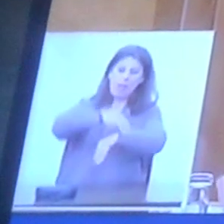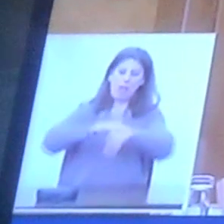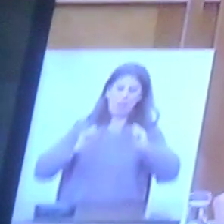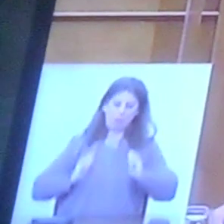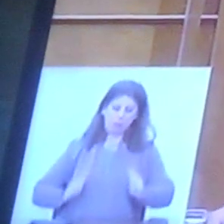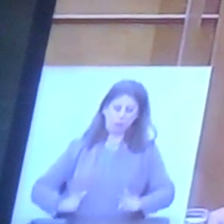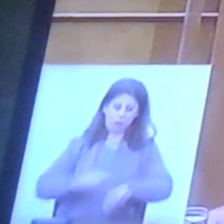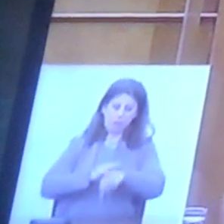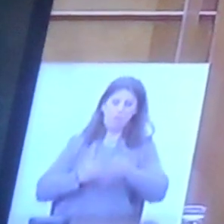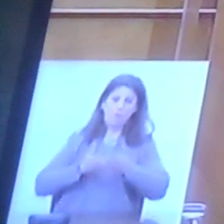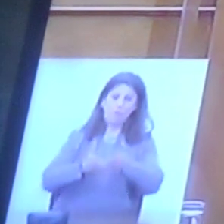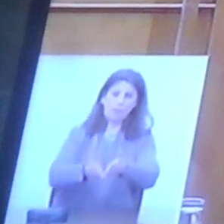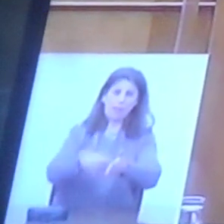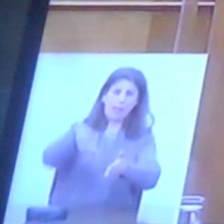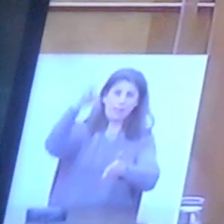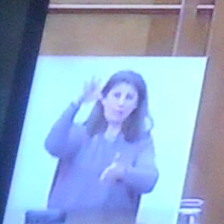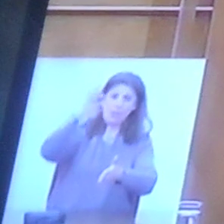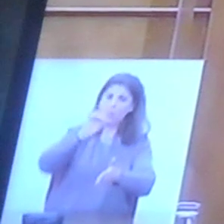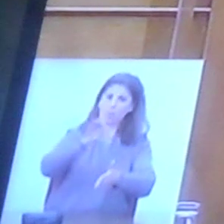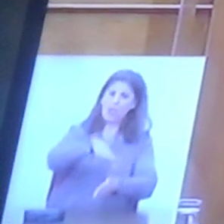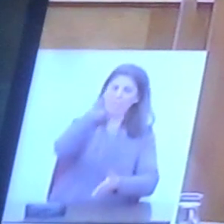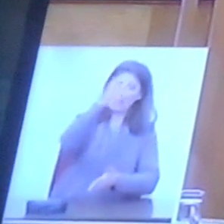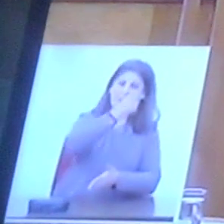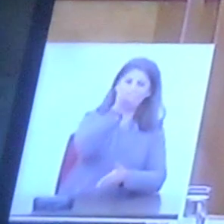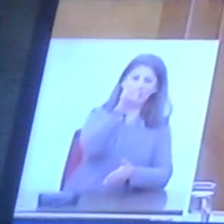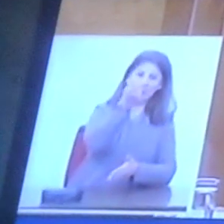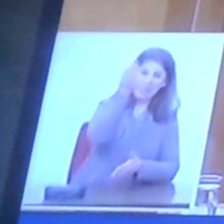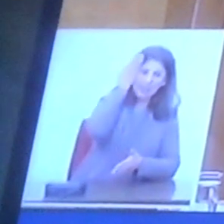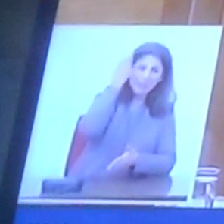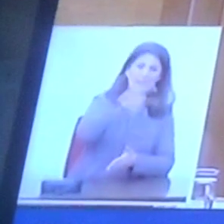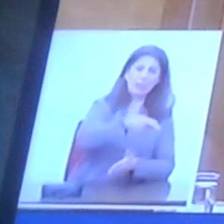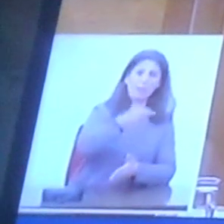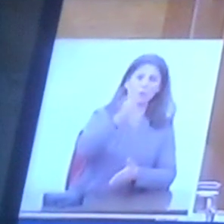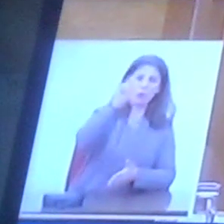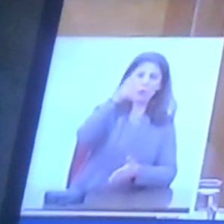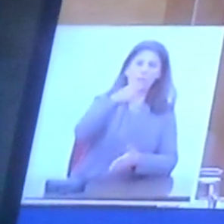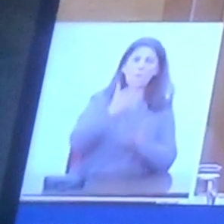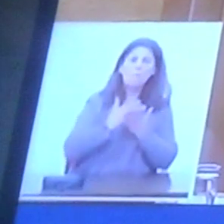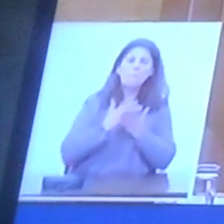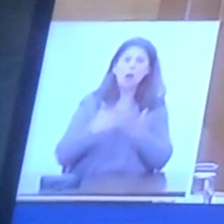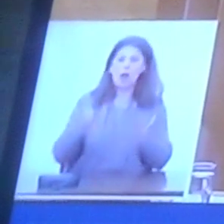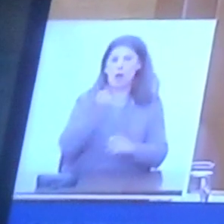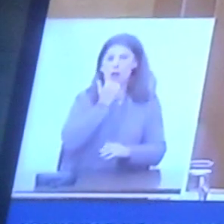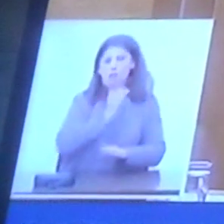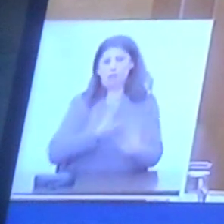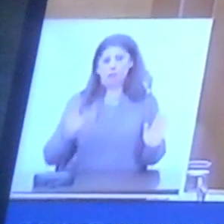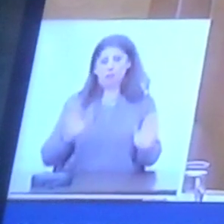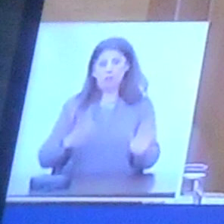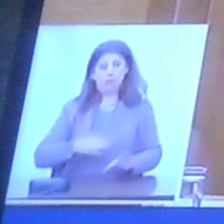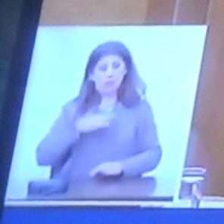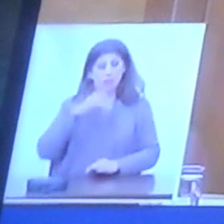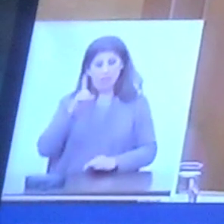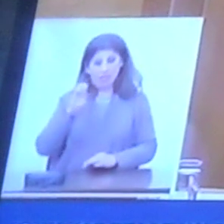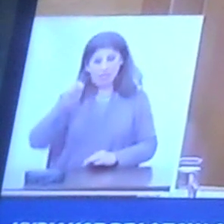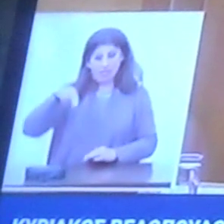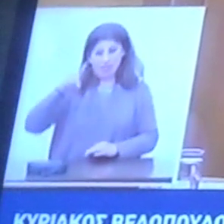όχι εξαίρεση για την τιμή του ρεύματος στον Έλληνα πολίτη. Αυτά είναι λάθη. Αυτά είναι μεγάλα λάθη. Και κύριε Δέντια, κάνετε πάλι λάθος με την